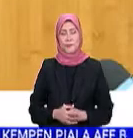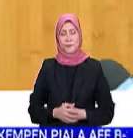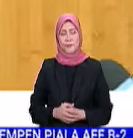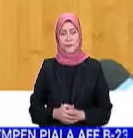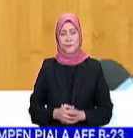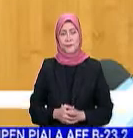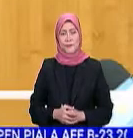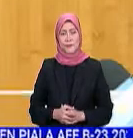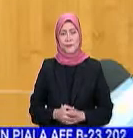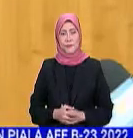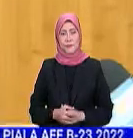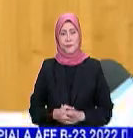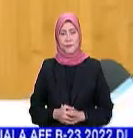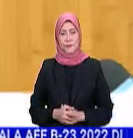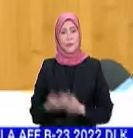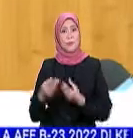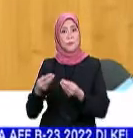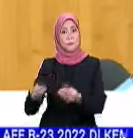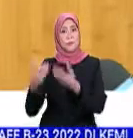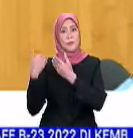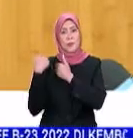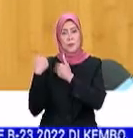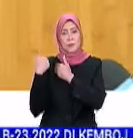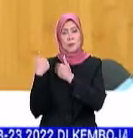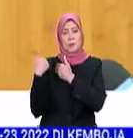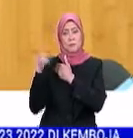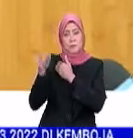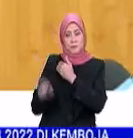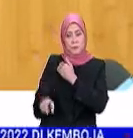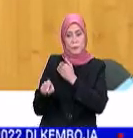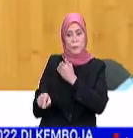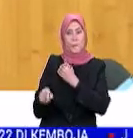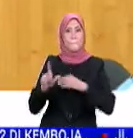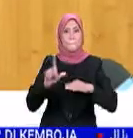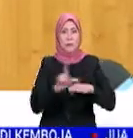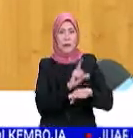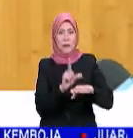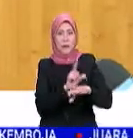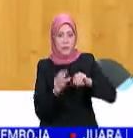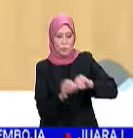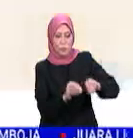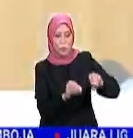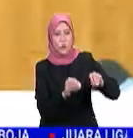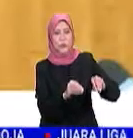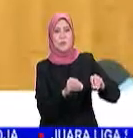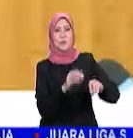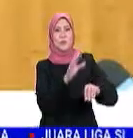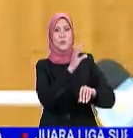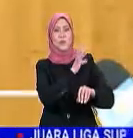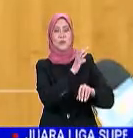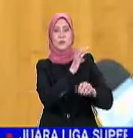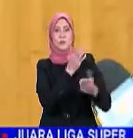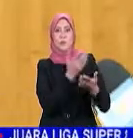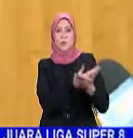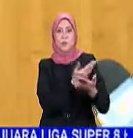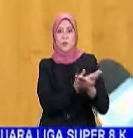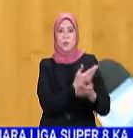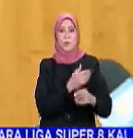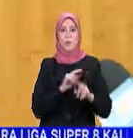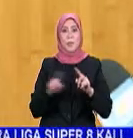Kita nak bagi peranan untuk melatih jurulatih-jurulatih para olahraga. Jadi jawatan